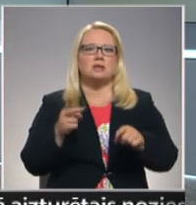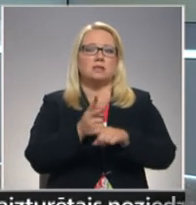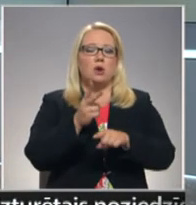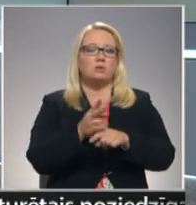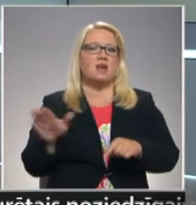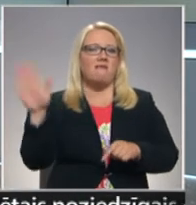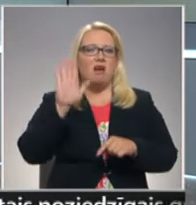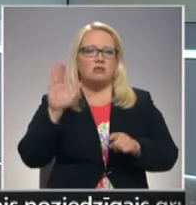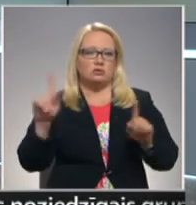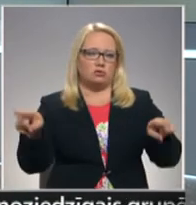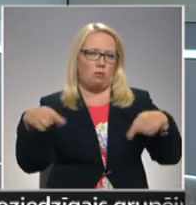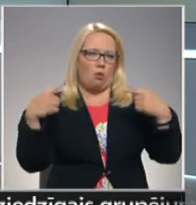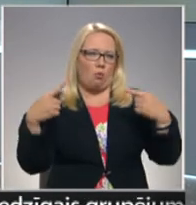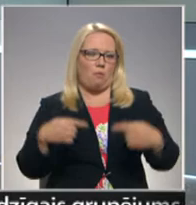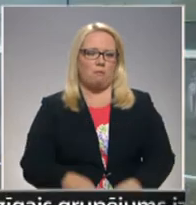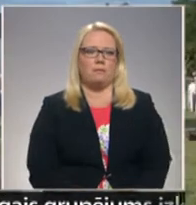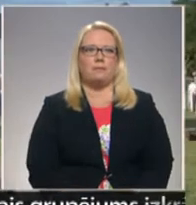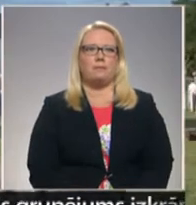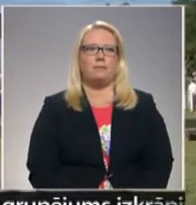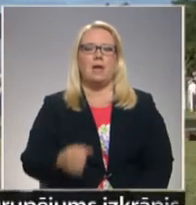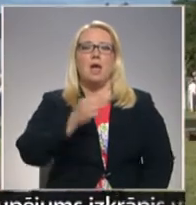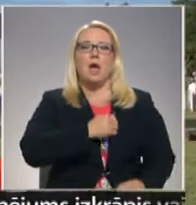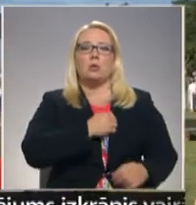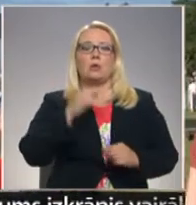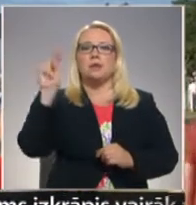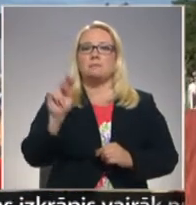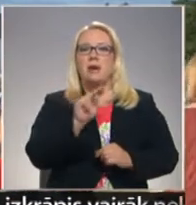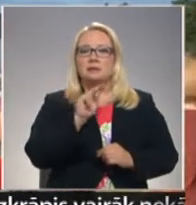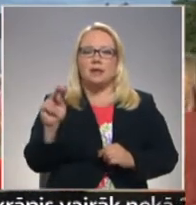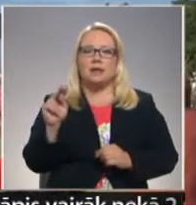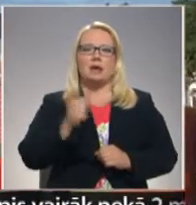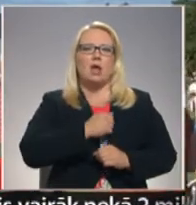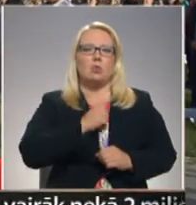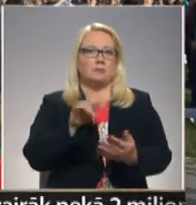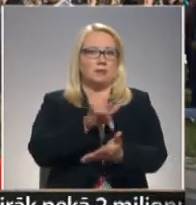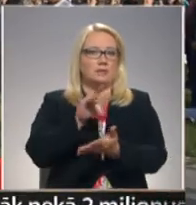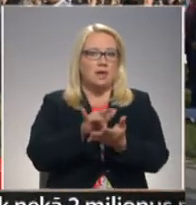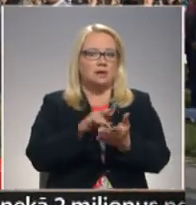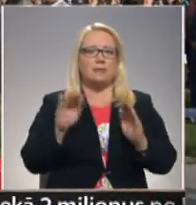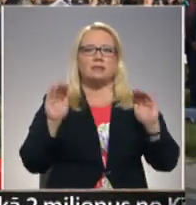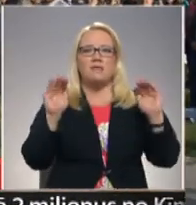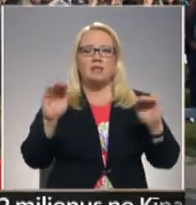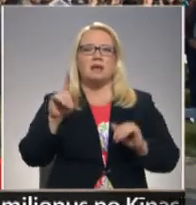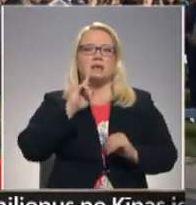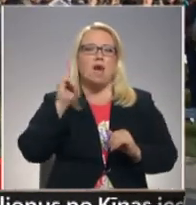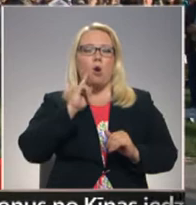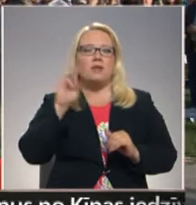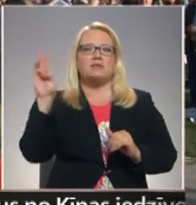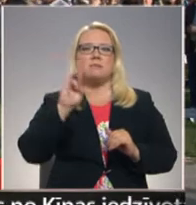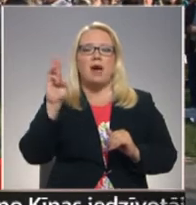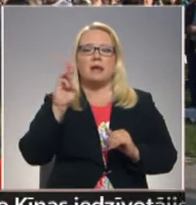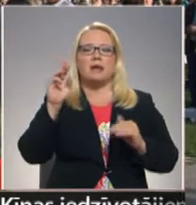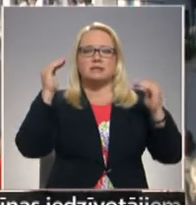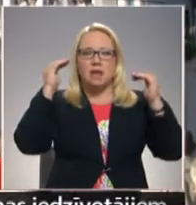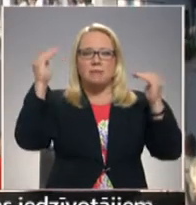Latgales reģionālā televīzija. Aglonas bazilika ir Latvijas katolicisma centri, savukārt ir svētās Jaunavas Marijas debesīs